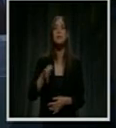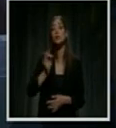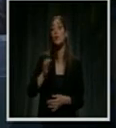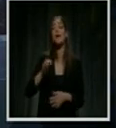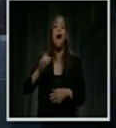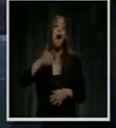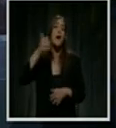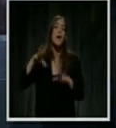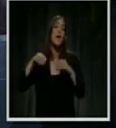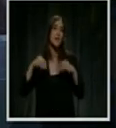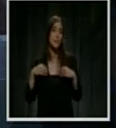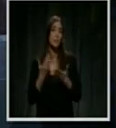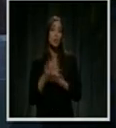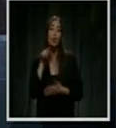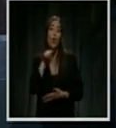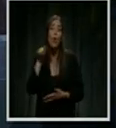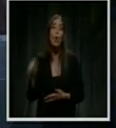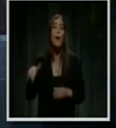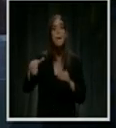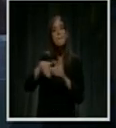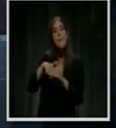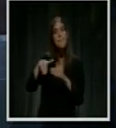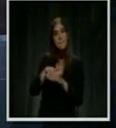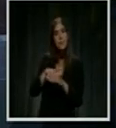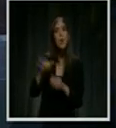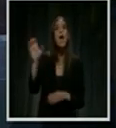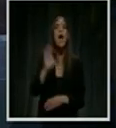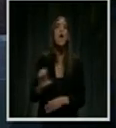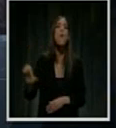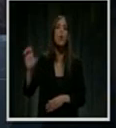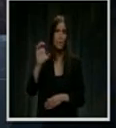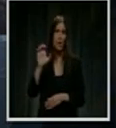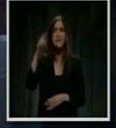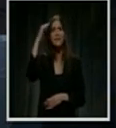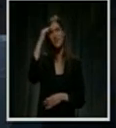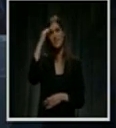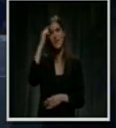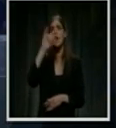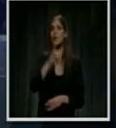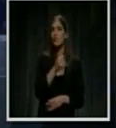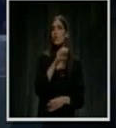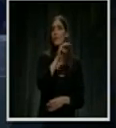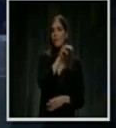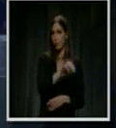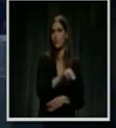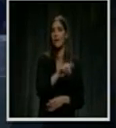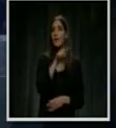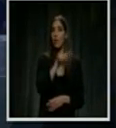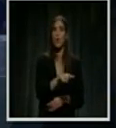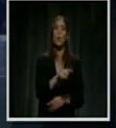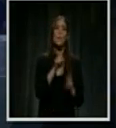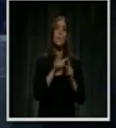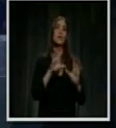bħala membru parlamentari, bħala membru Ewropew. Jiġifieri Joseph Muscat, rappreżentant ta' Partit